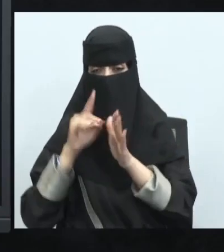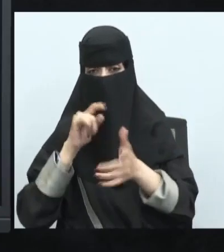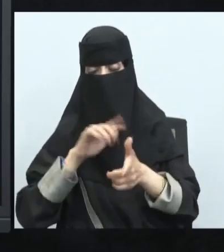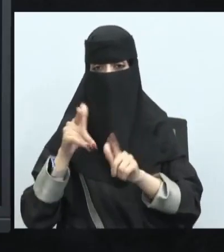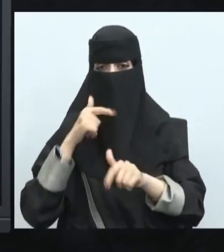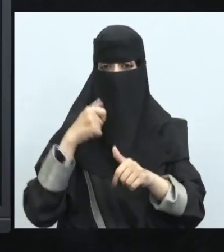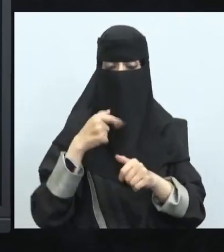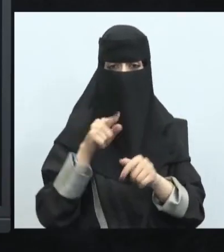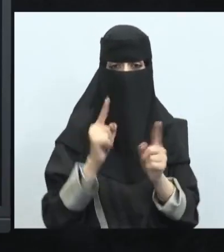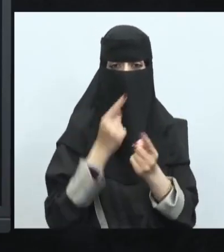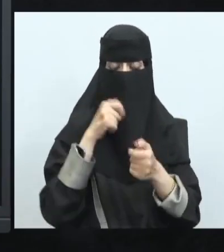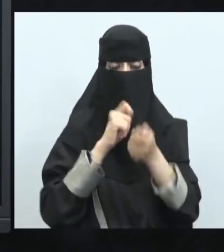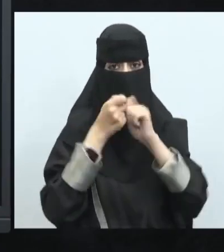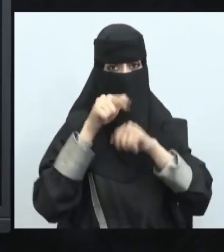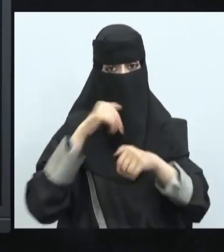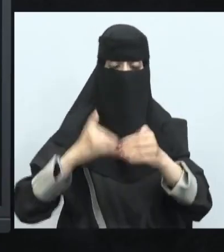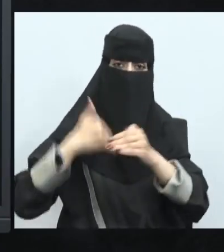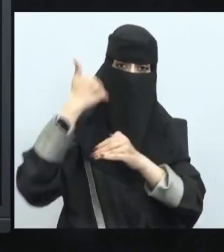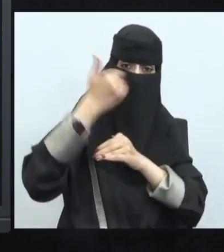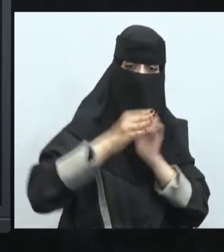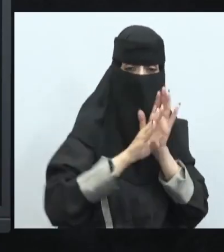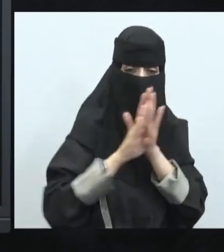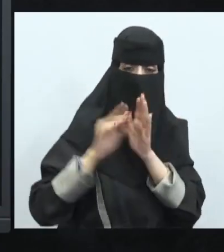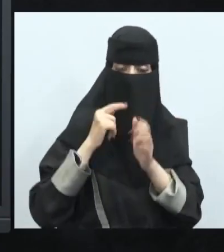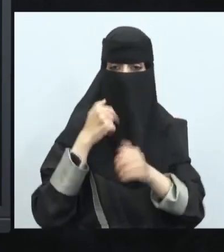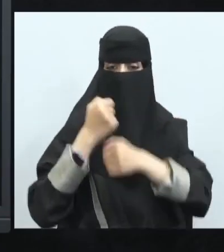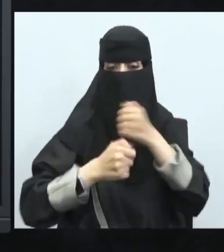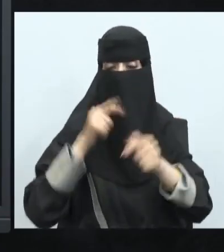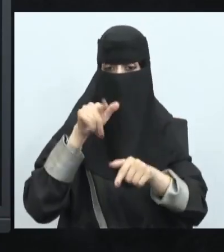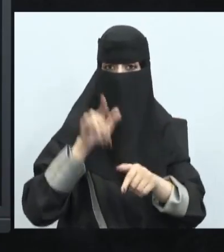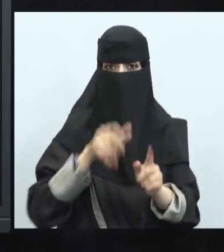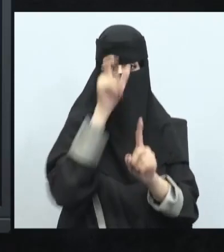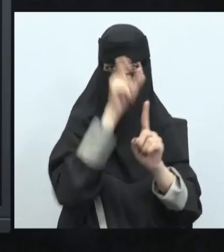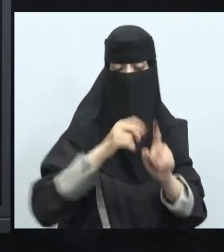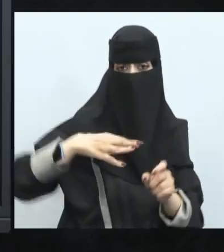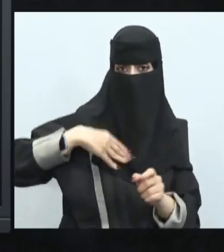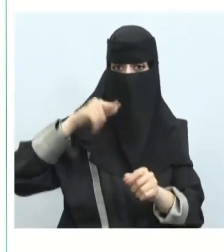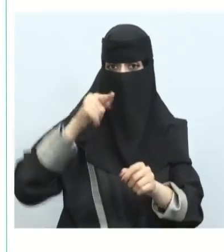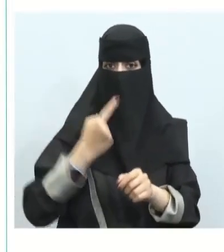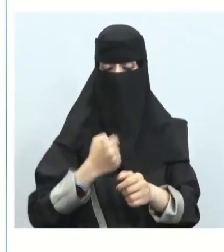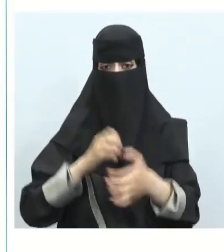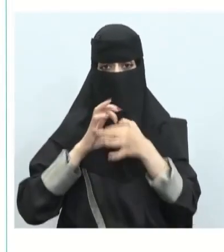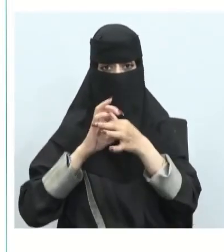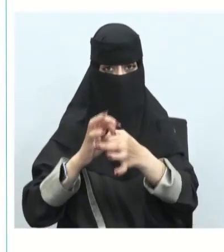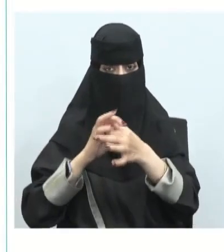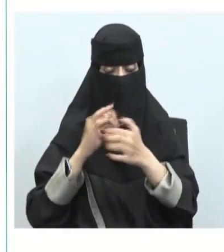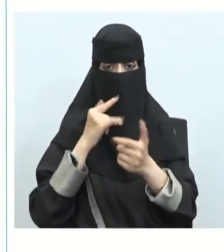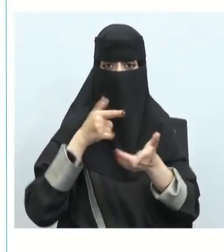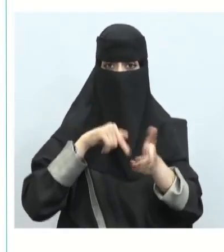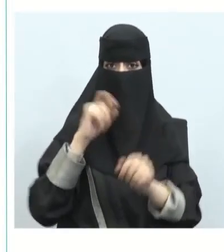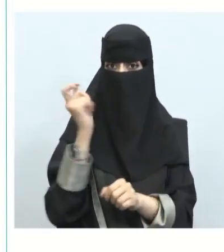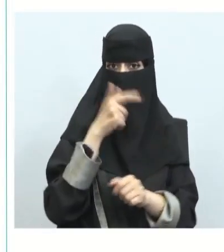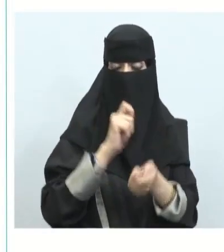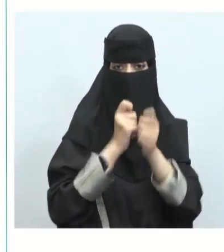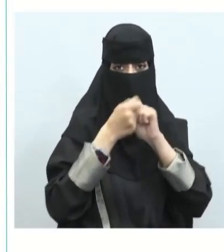يتقبل كثير من الاشخاص التغيير ولكن بعدها مقاومه وجهد اذا المدير الذي يحتاج الى التواصل او يحتاج الى سرعه